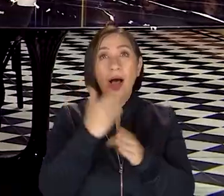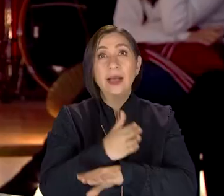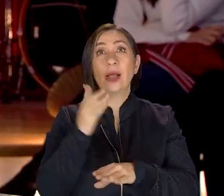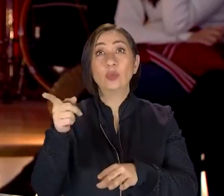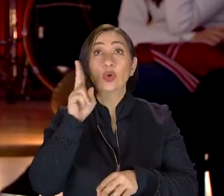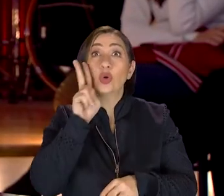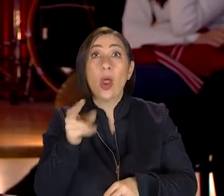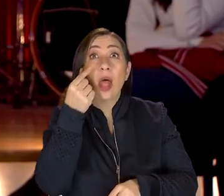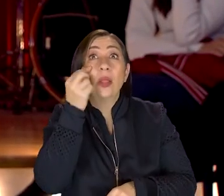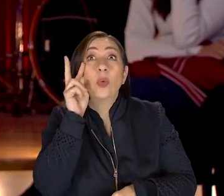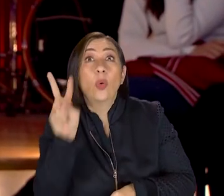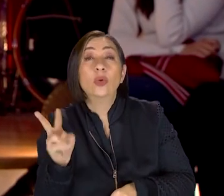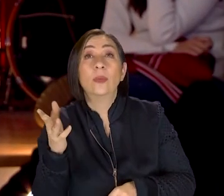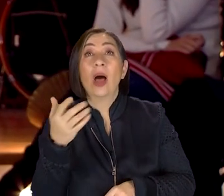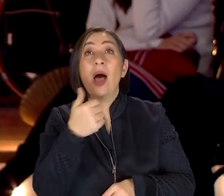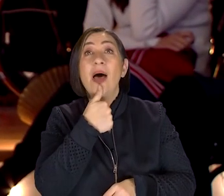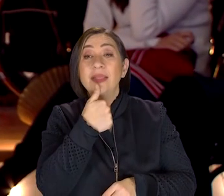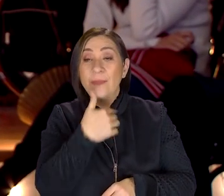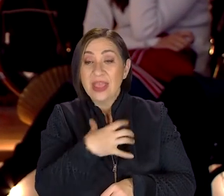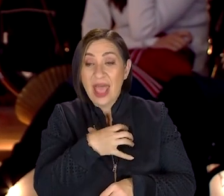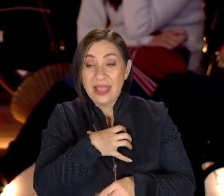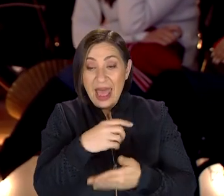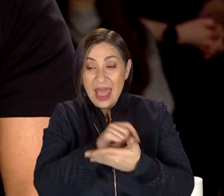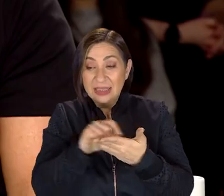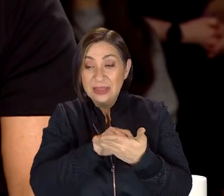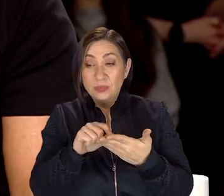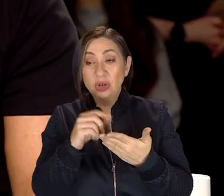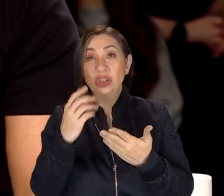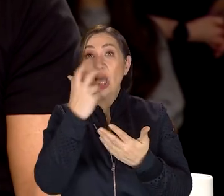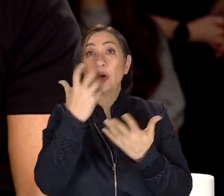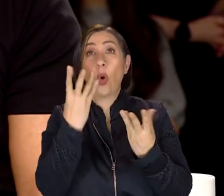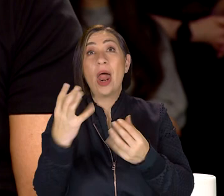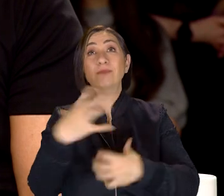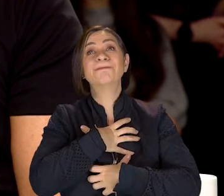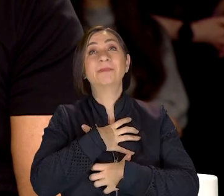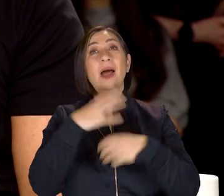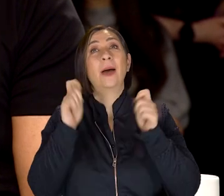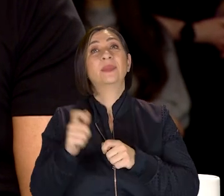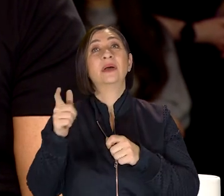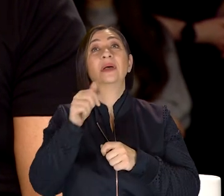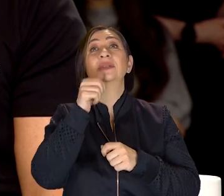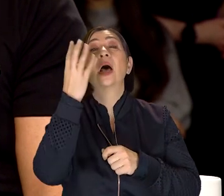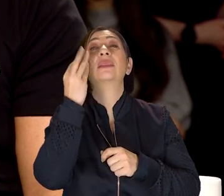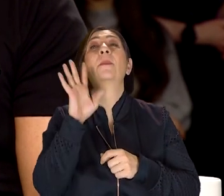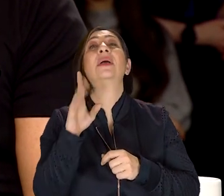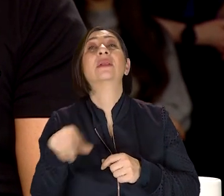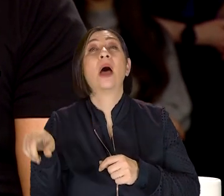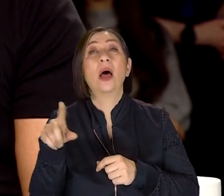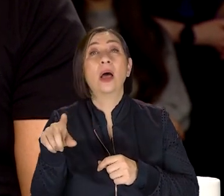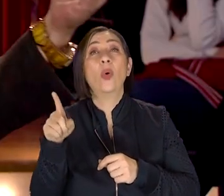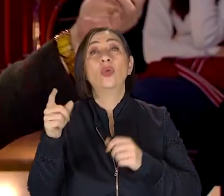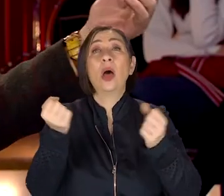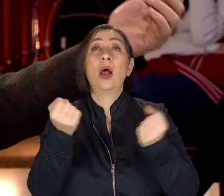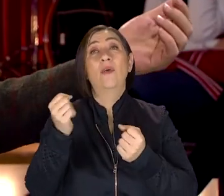hakikaten bunu gördük. Adam wow. Kendisine yazılmış şarkı olarak gördü. Hiç algılanmadı.